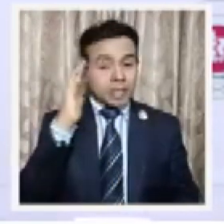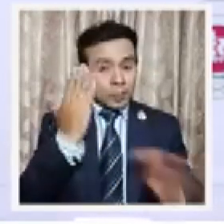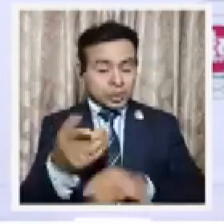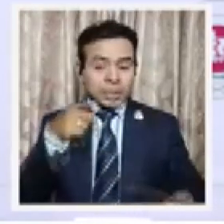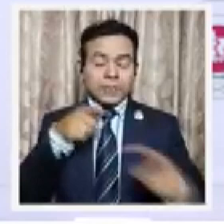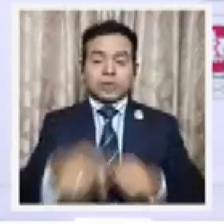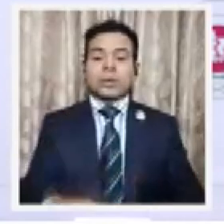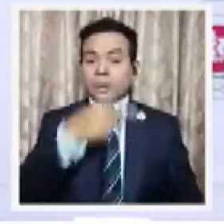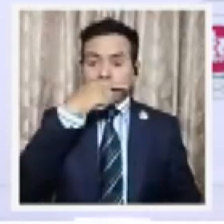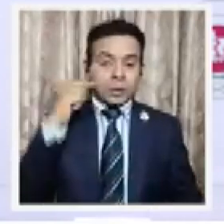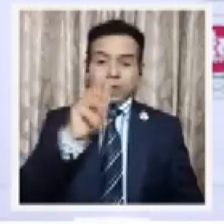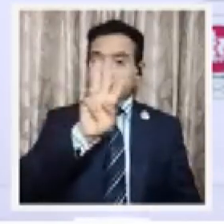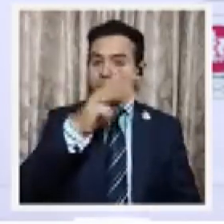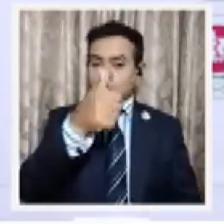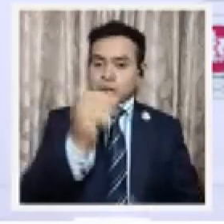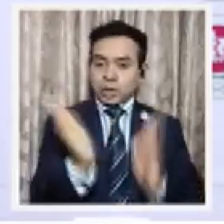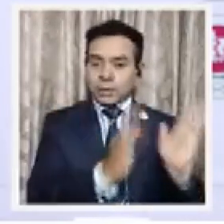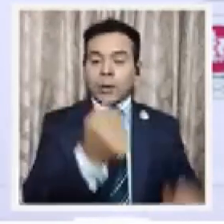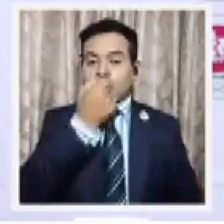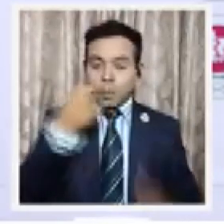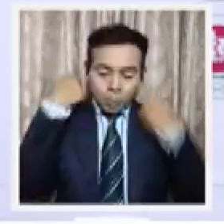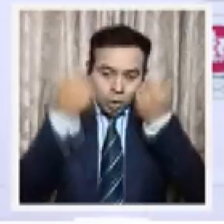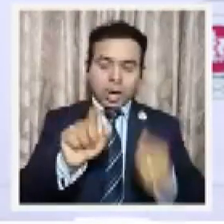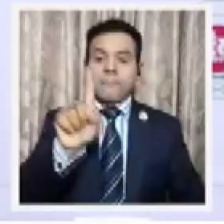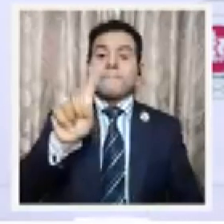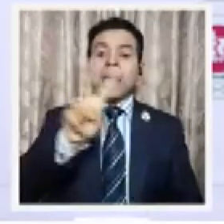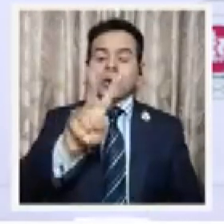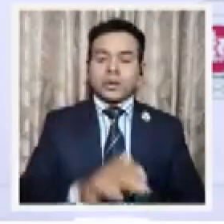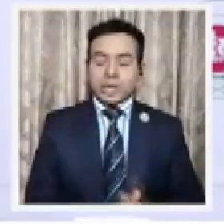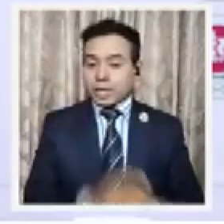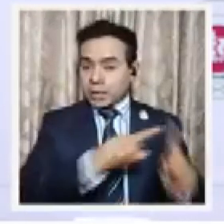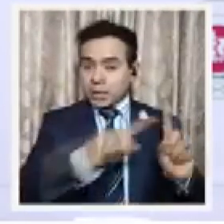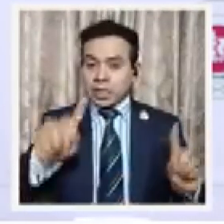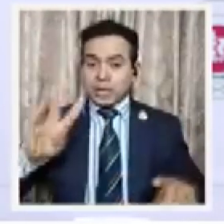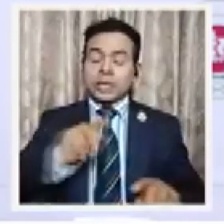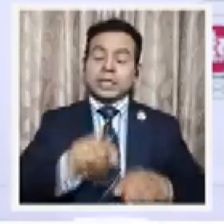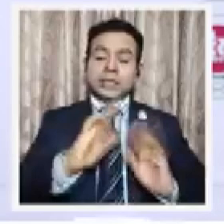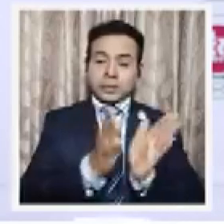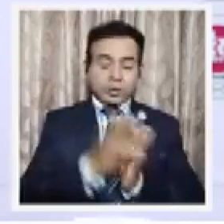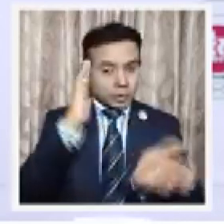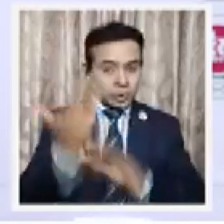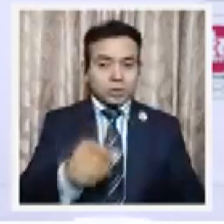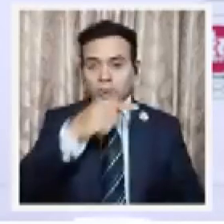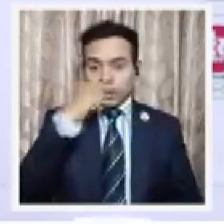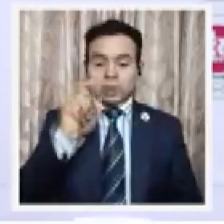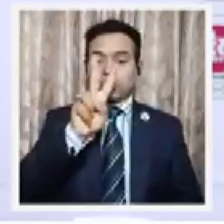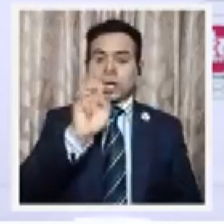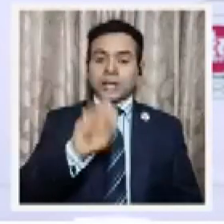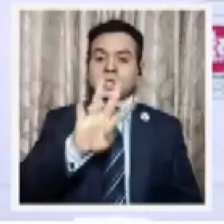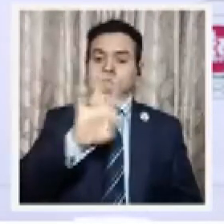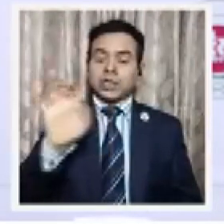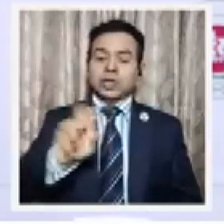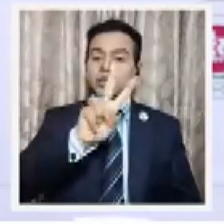হার 1.31%। যারা 24 ঘন্টায় মৃত্যুবরণ করেছেন, পুরুষ 36 জন, নারী